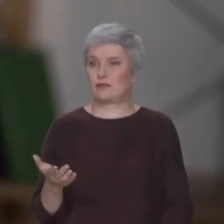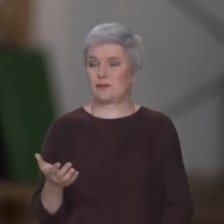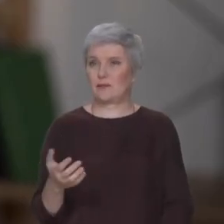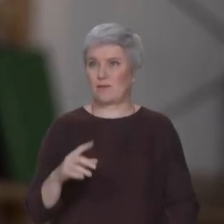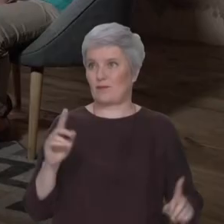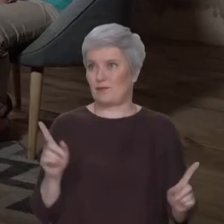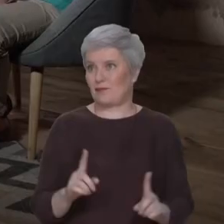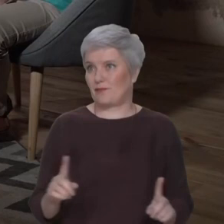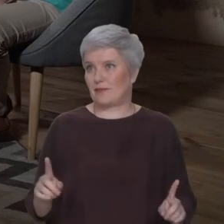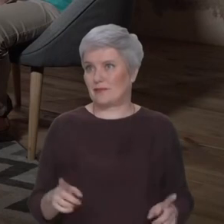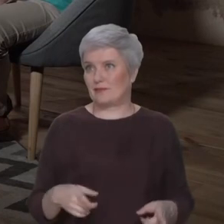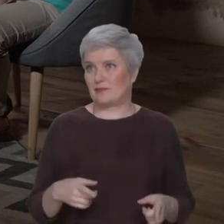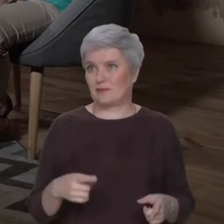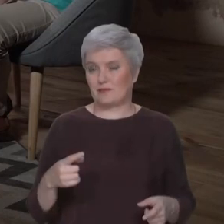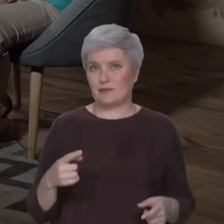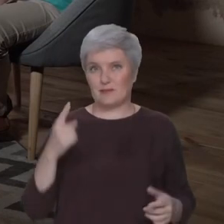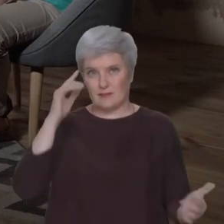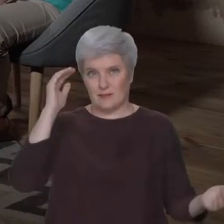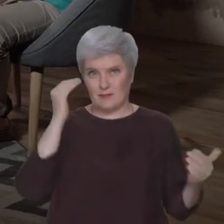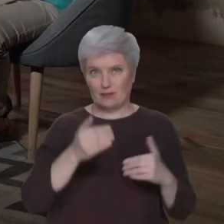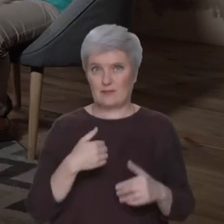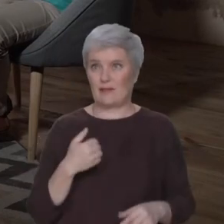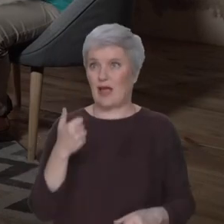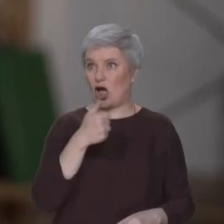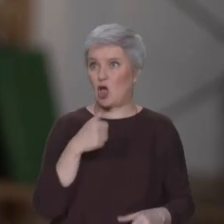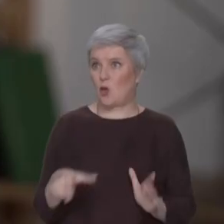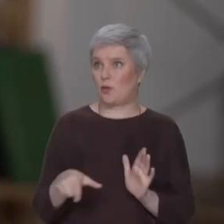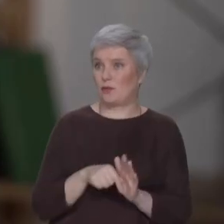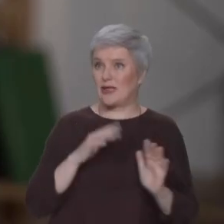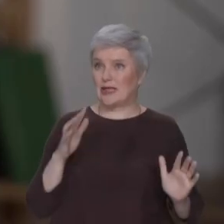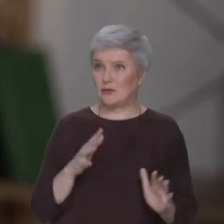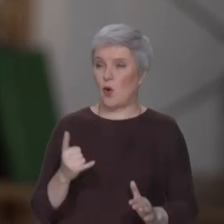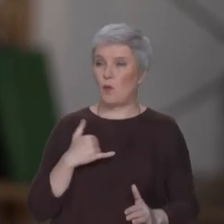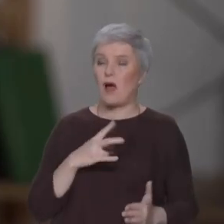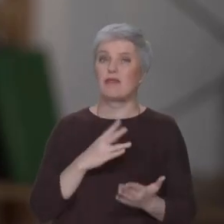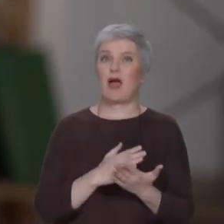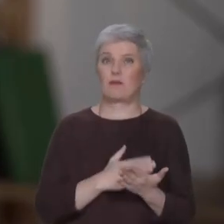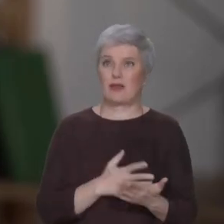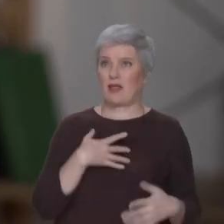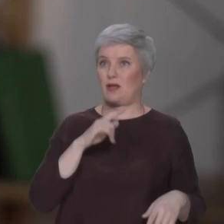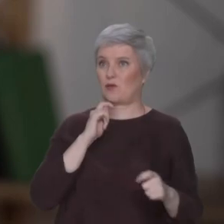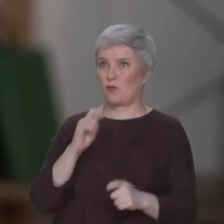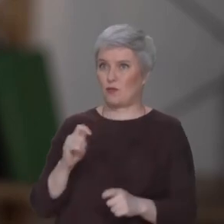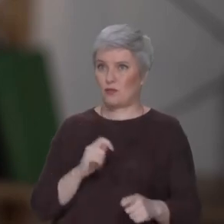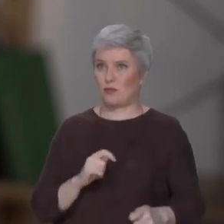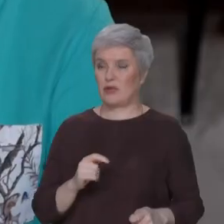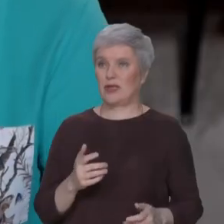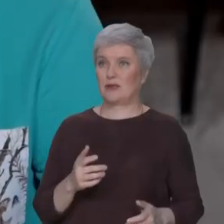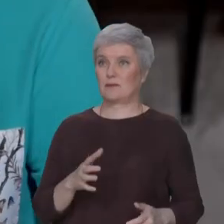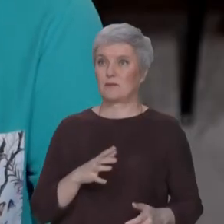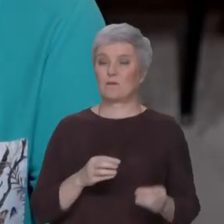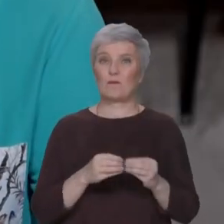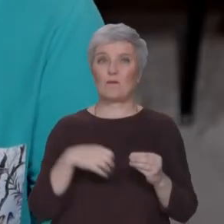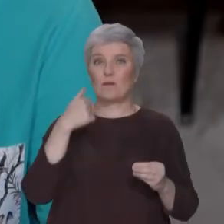який поїхав мізками, да. Я навіть караоке з ним співав, він навіть у мене на передачі був, вручав подарунки, да. Ну, він же був 10 років міським